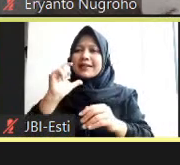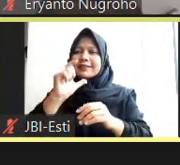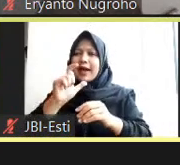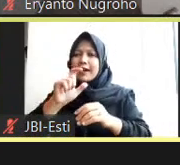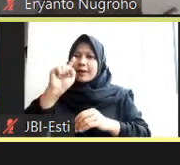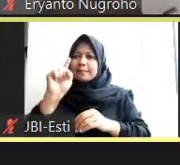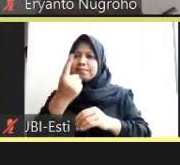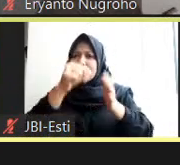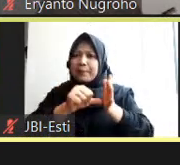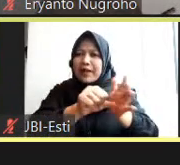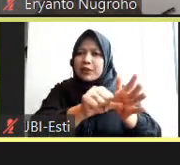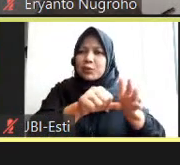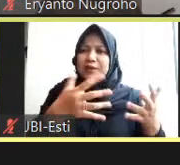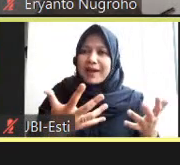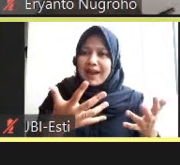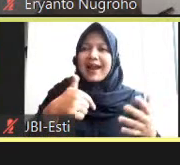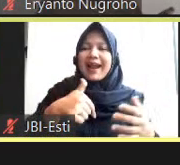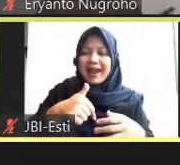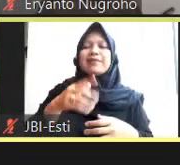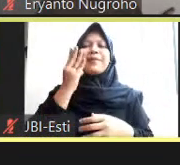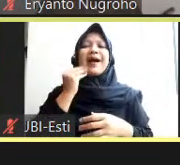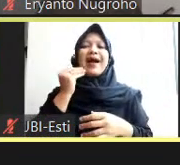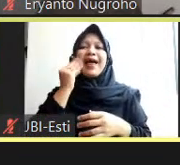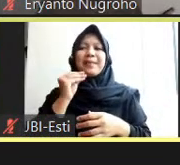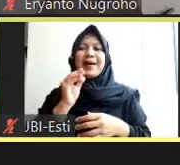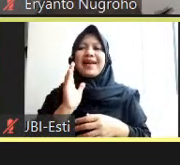jalan gitu. Kemudian